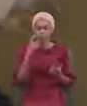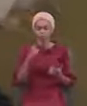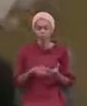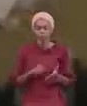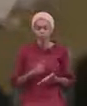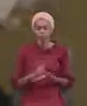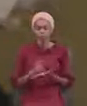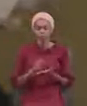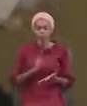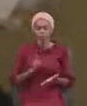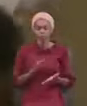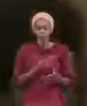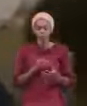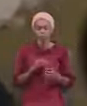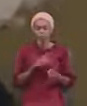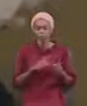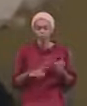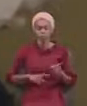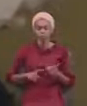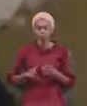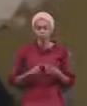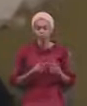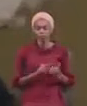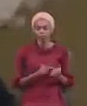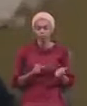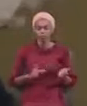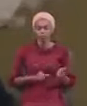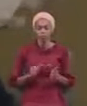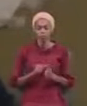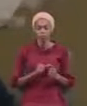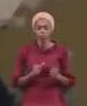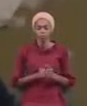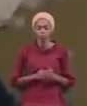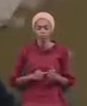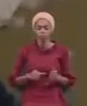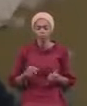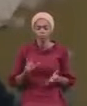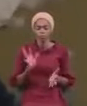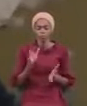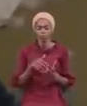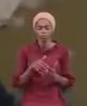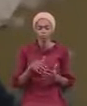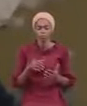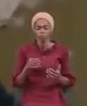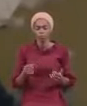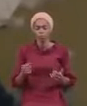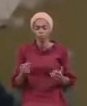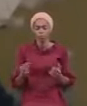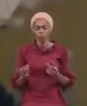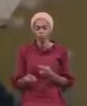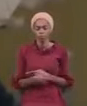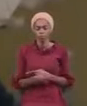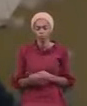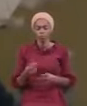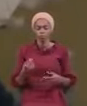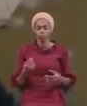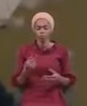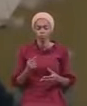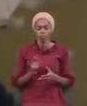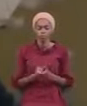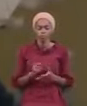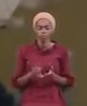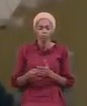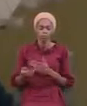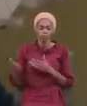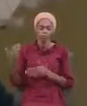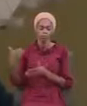évité tous les les pièges dans les génération passé et